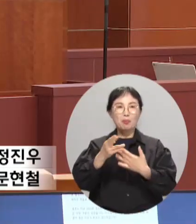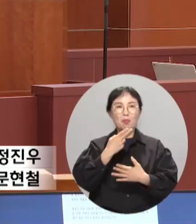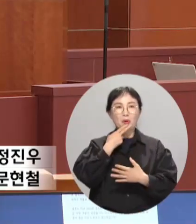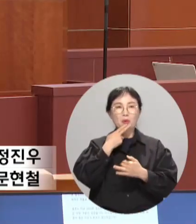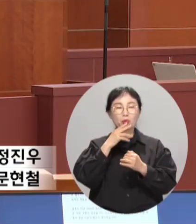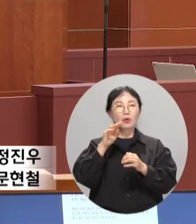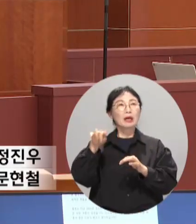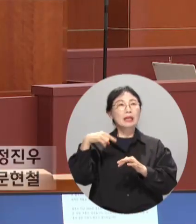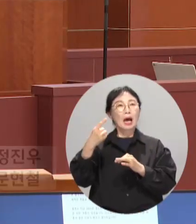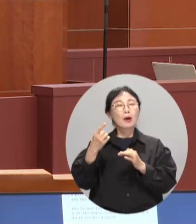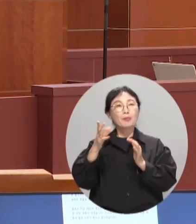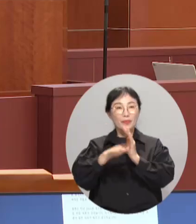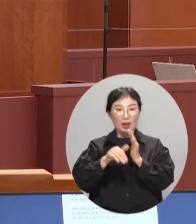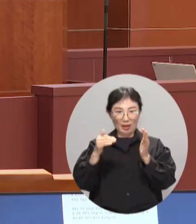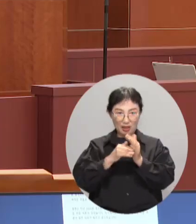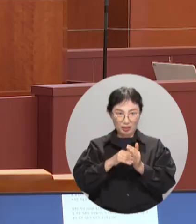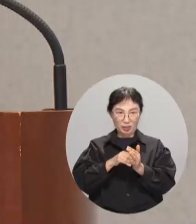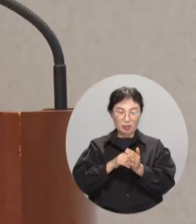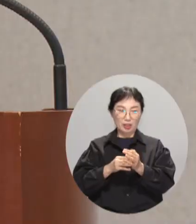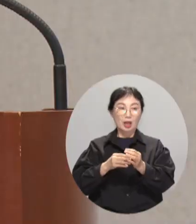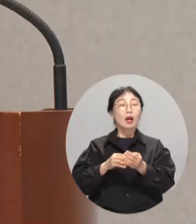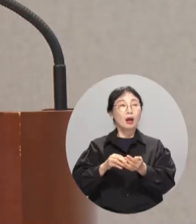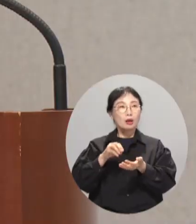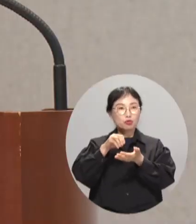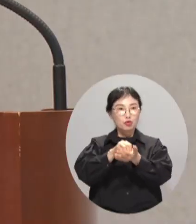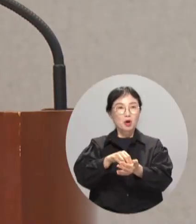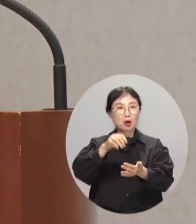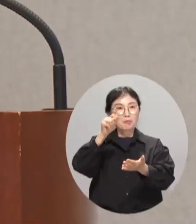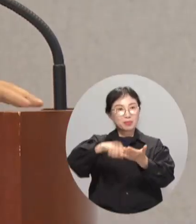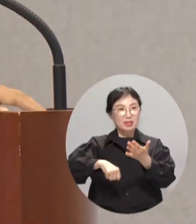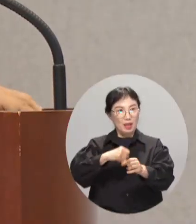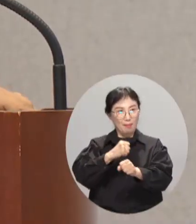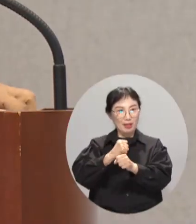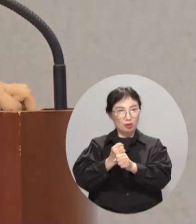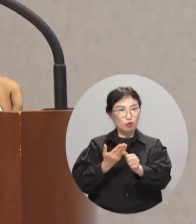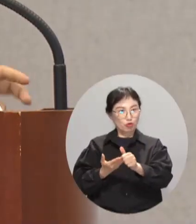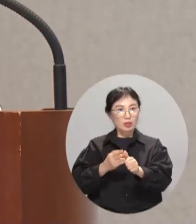A씨의 취업비자 발급 여부를 기다리겠다는 입장입니다. MBC 뉴스 박혜진입니다.